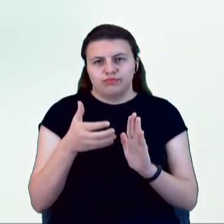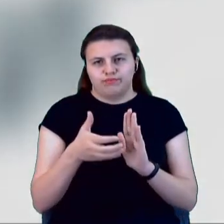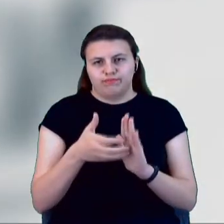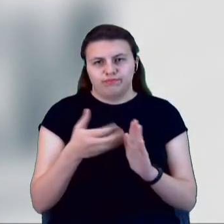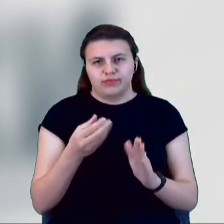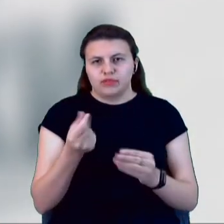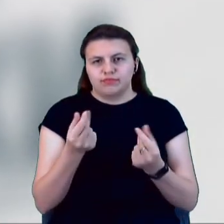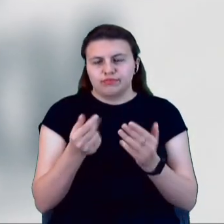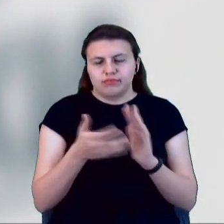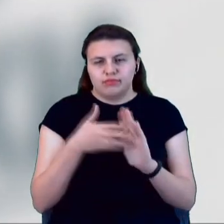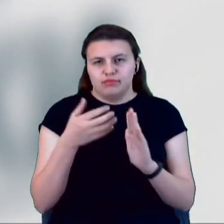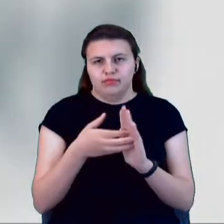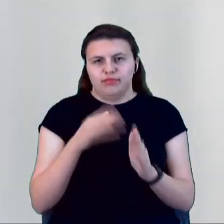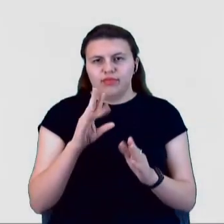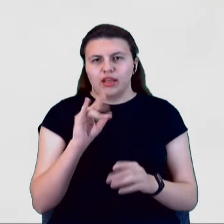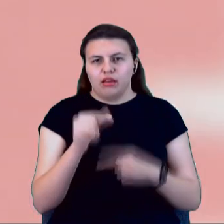последствия